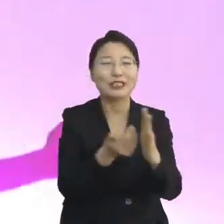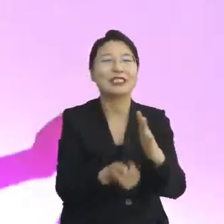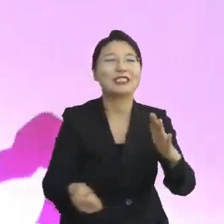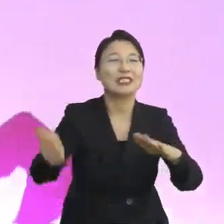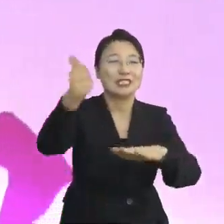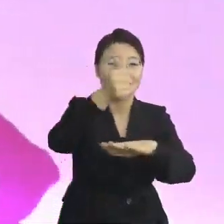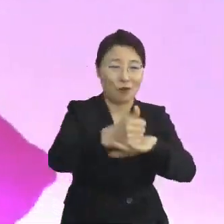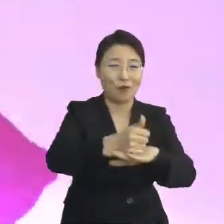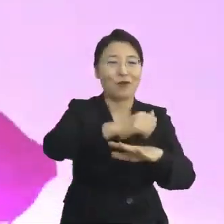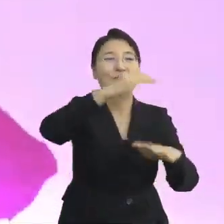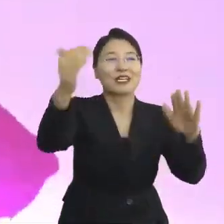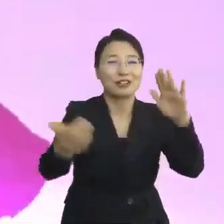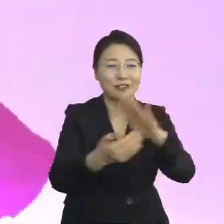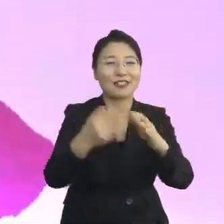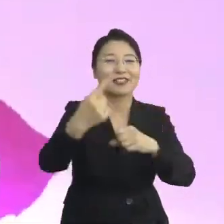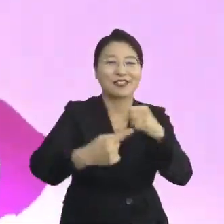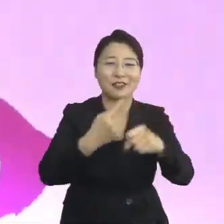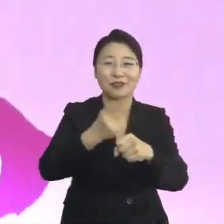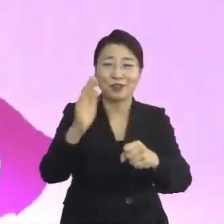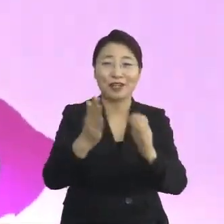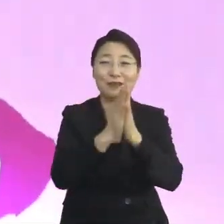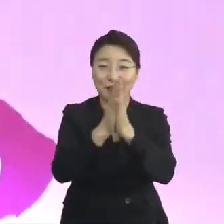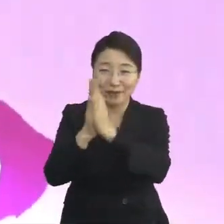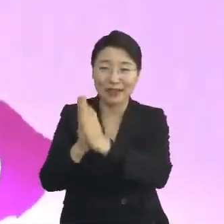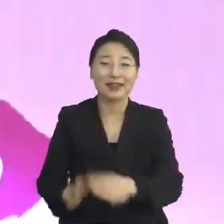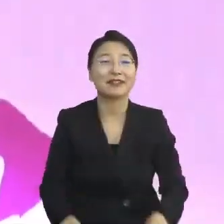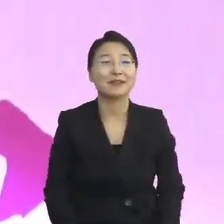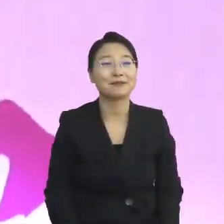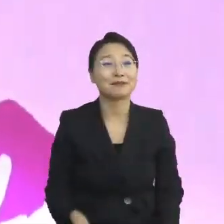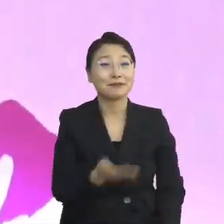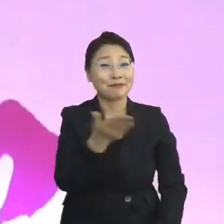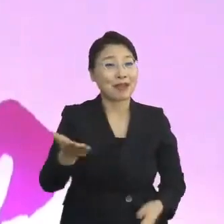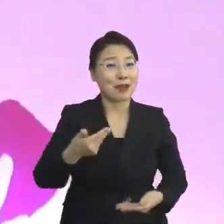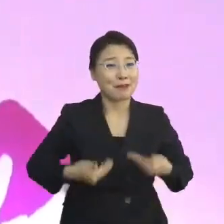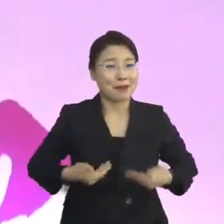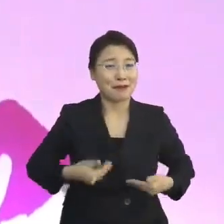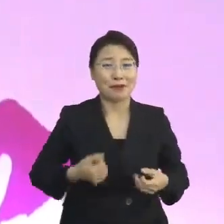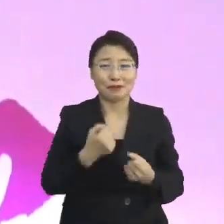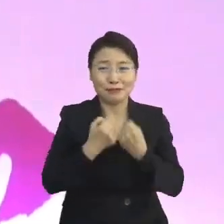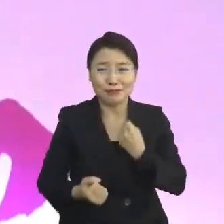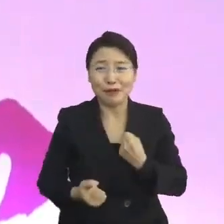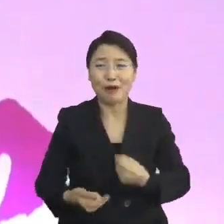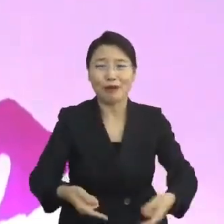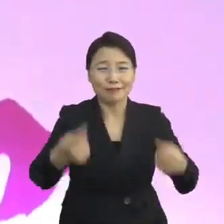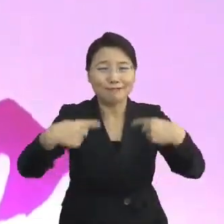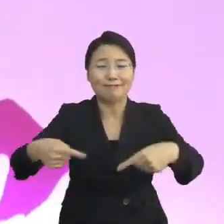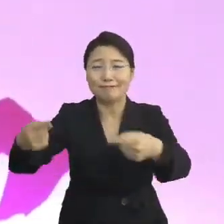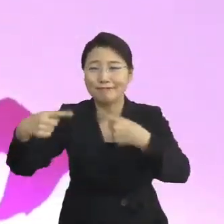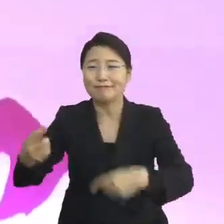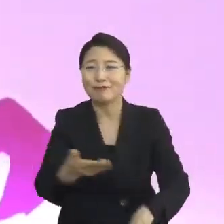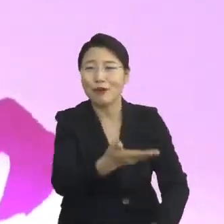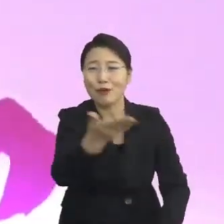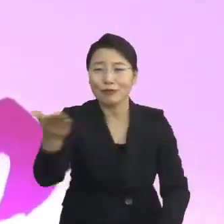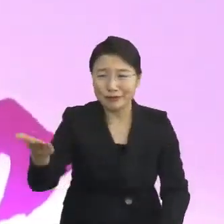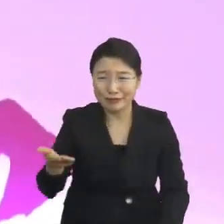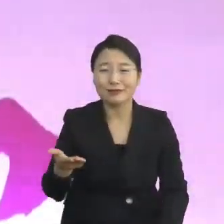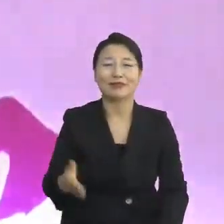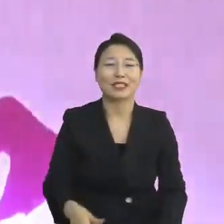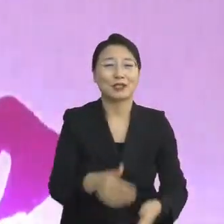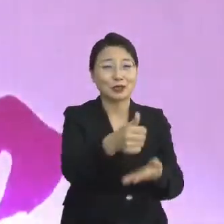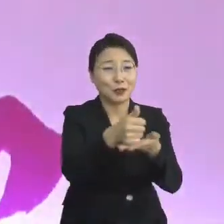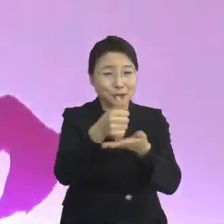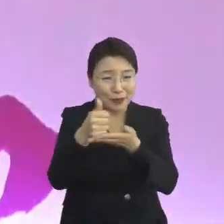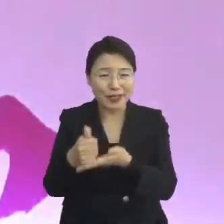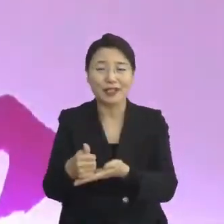되시길 기원 드립니다. 아울러 바쁘신 중에도 오늘 참석해 주신 내외 귀빈과